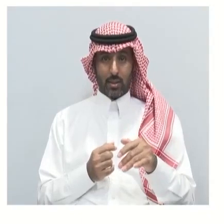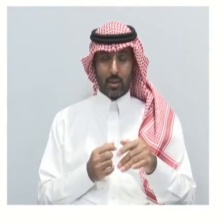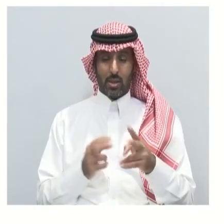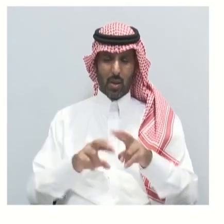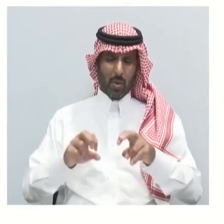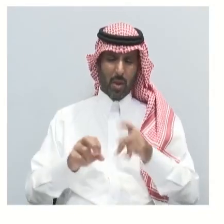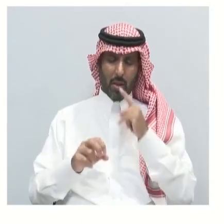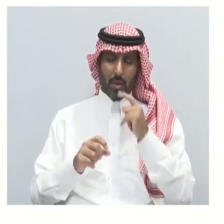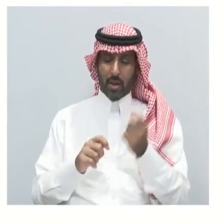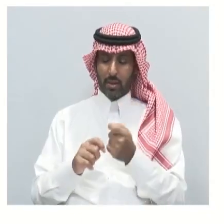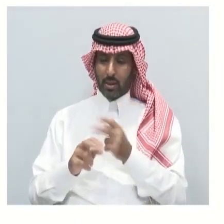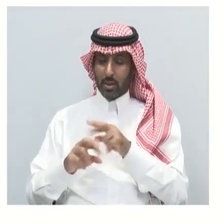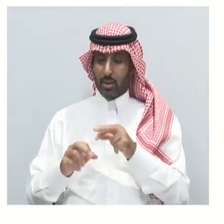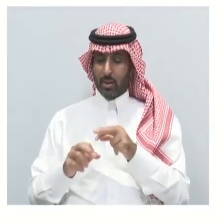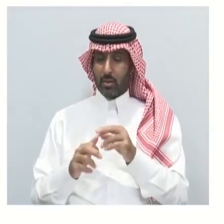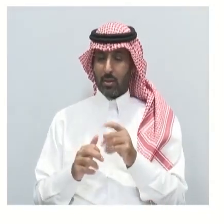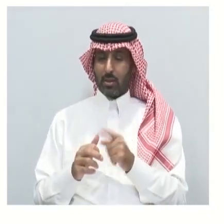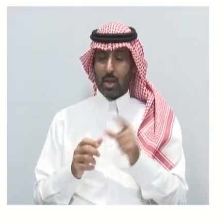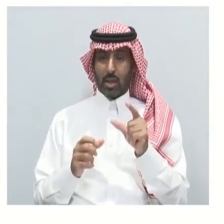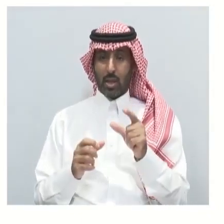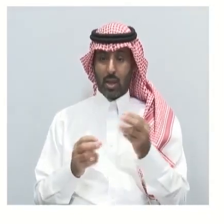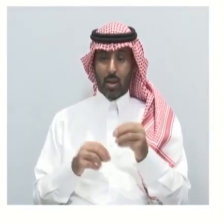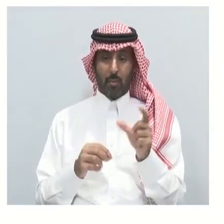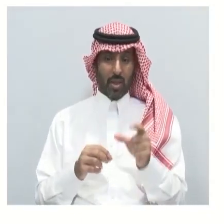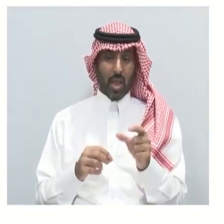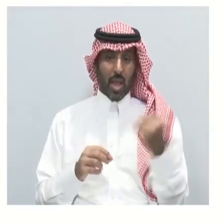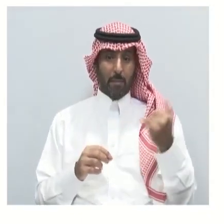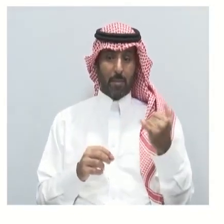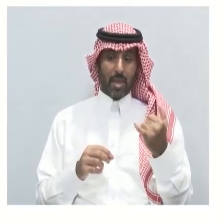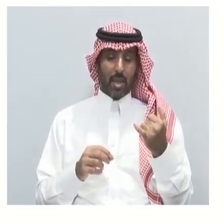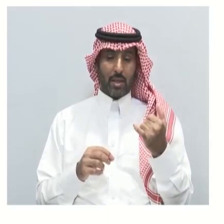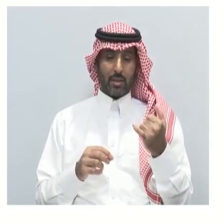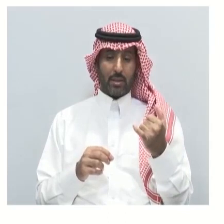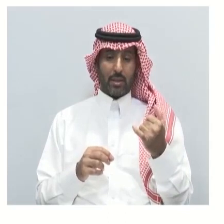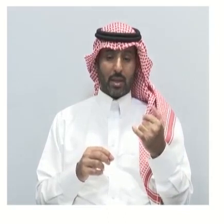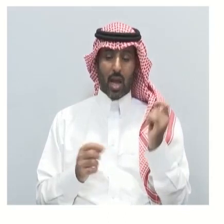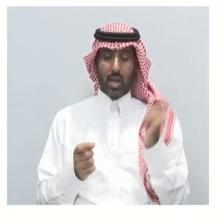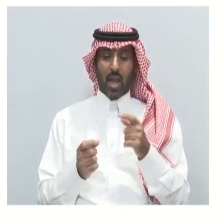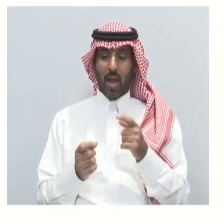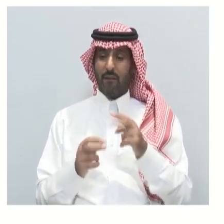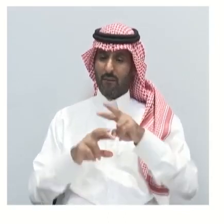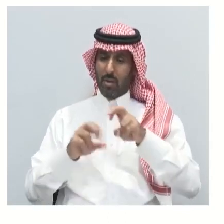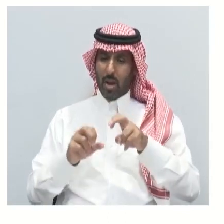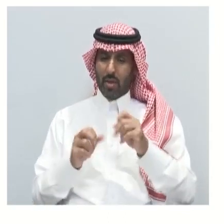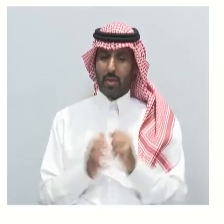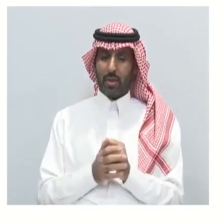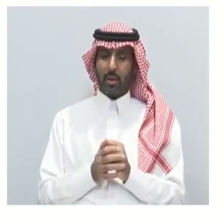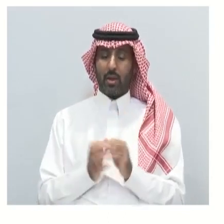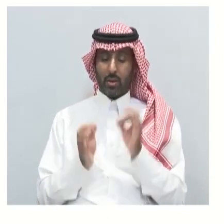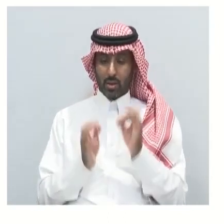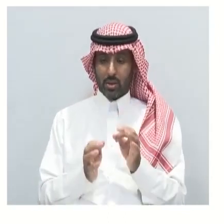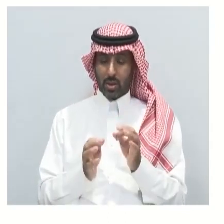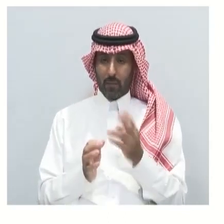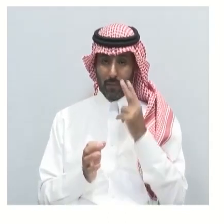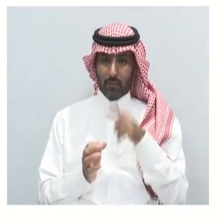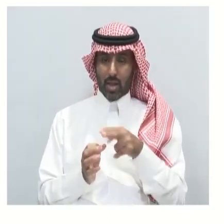اجرائه للبحث تكمن اهميه الاهداف البحث انه يلتزم مثلا بالغايات يلتزم ايضا بالاطار